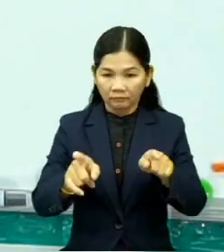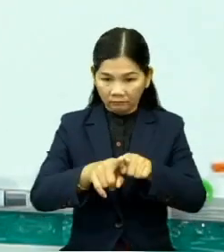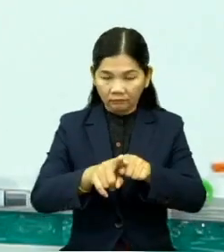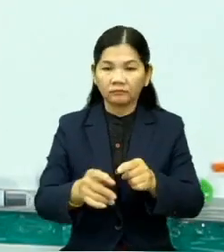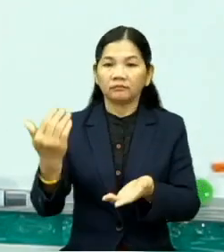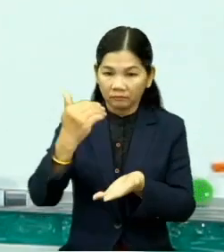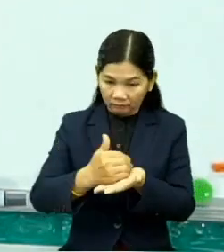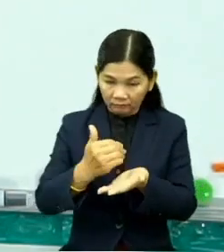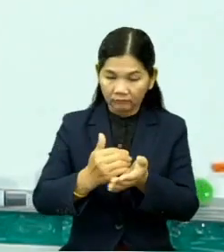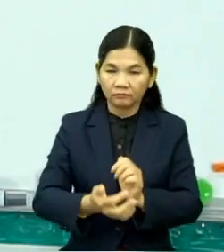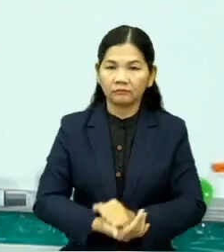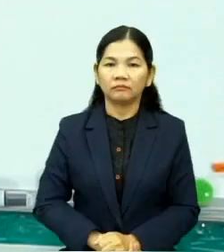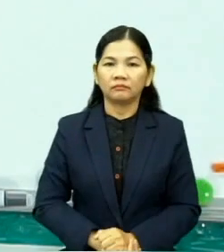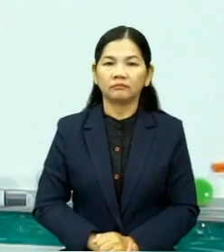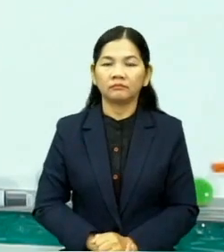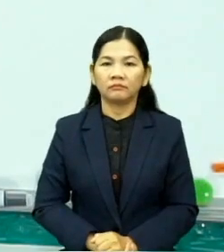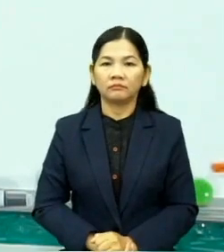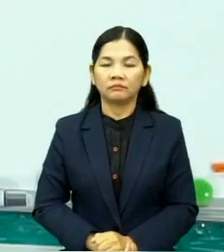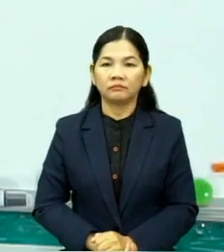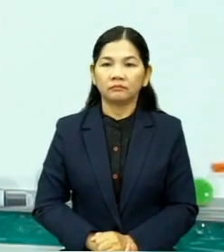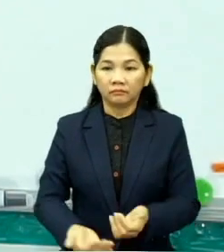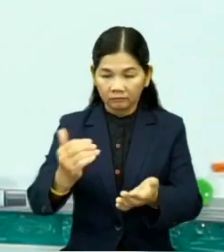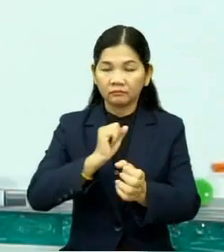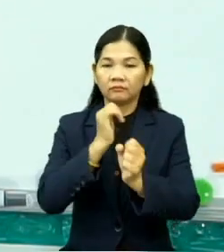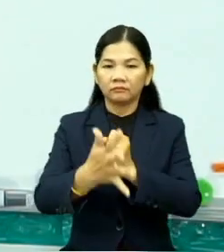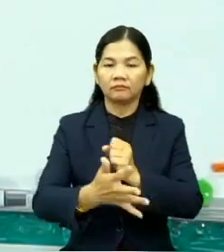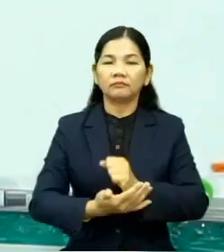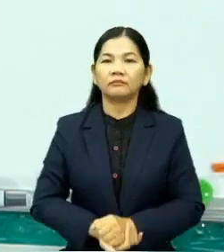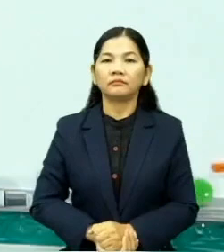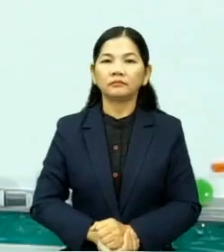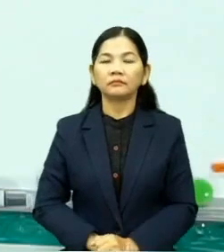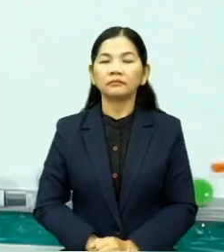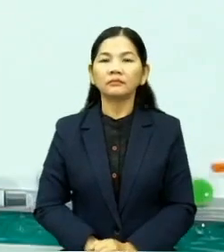រូទាំងអស់គ្នាណាកូនចាតោះឥឡូវយើងចាប់ផ្ដើម